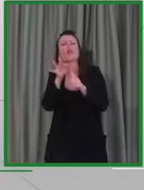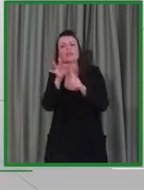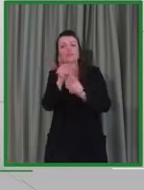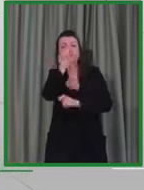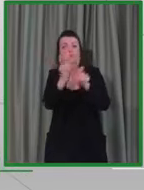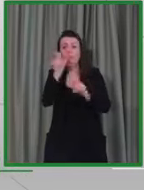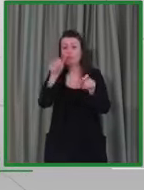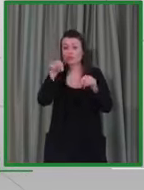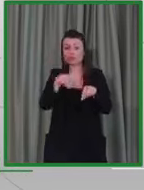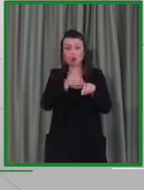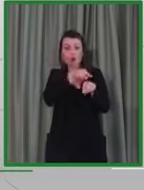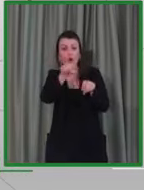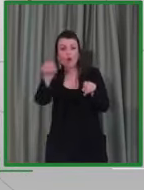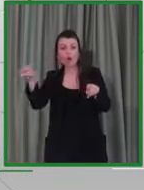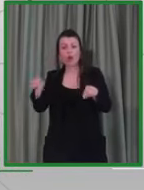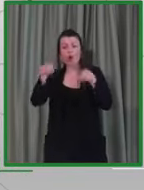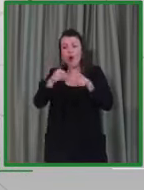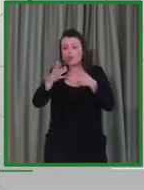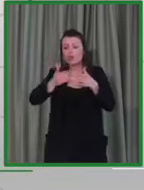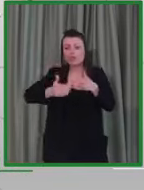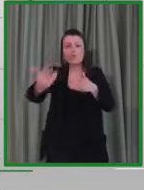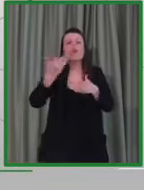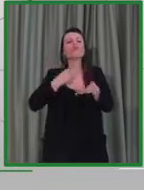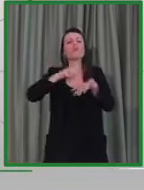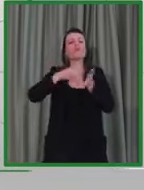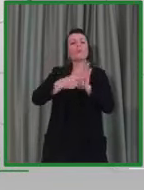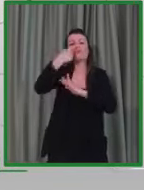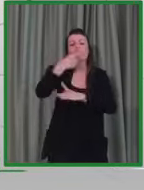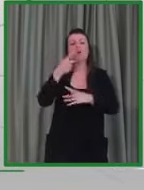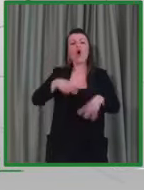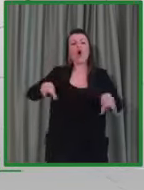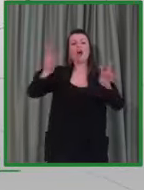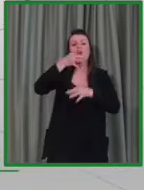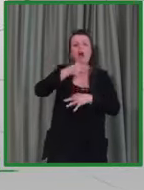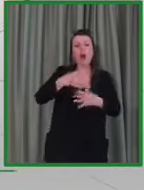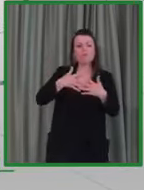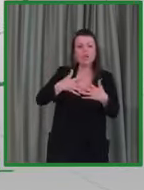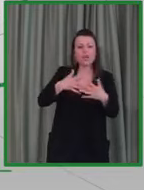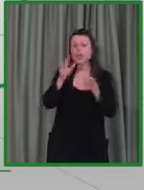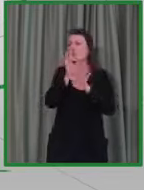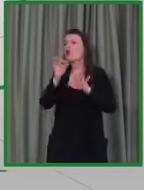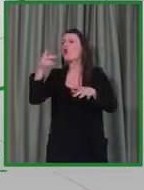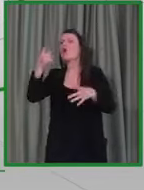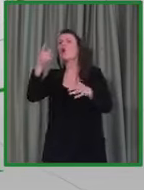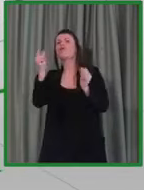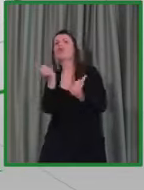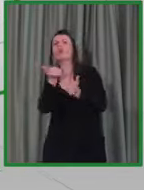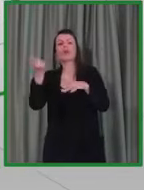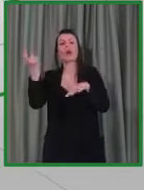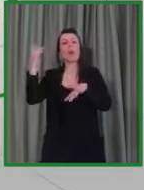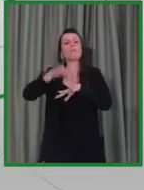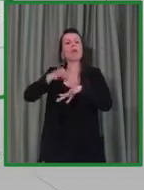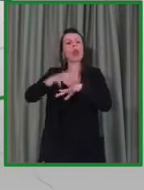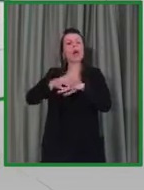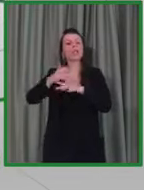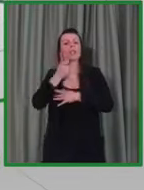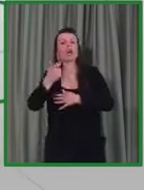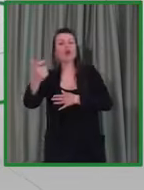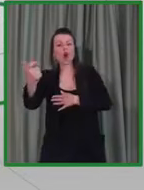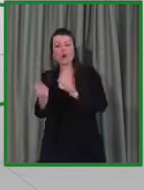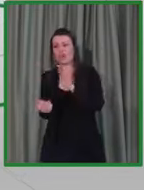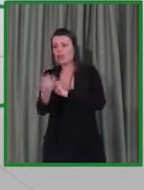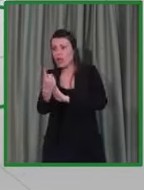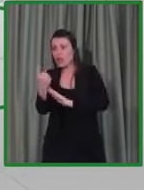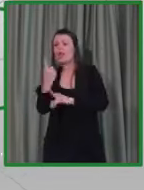problemi di riabilitazione o problemi di malattie croniche che insorgeranno avranno gestiti e presi in carico con grande oculatezza